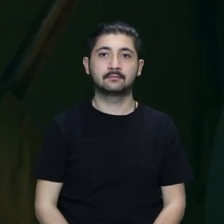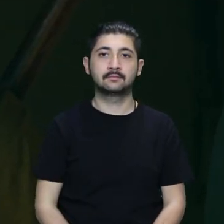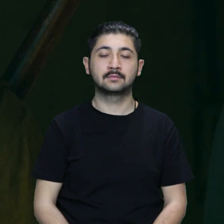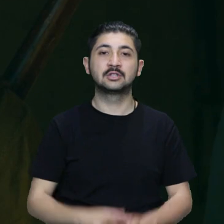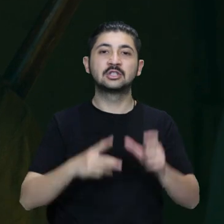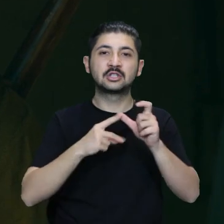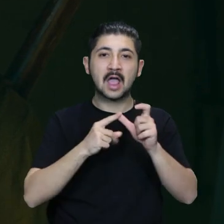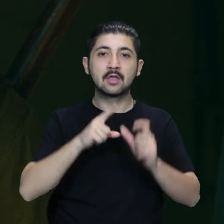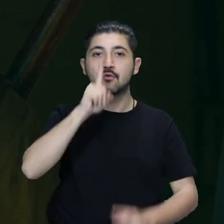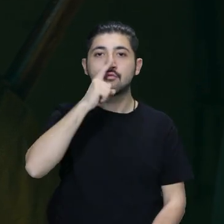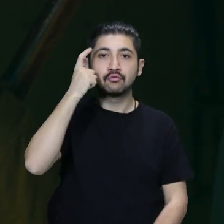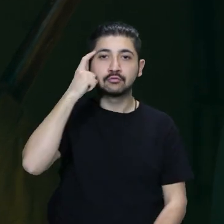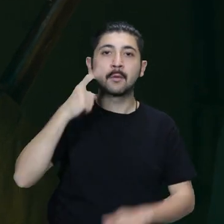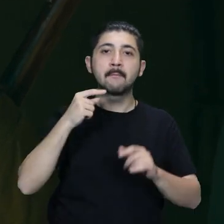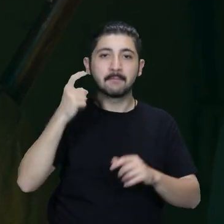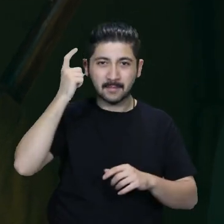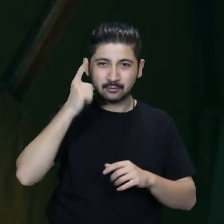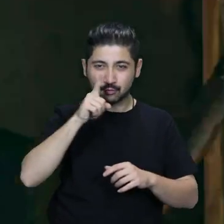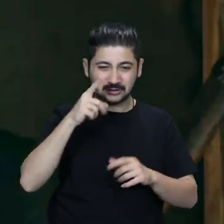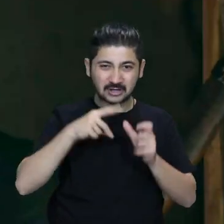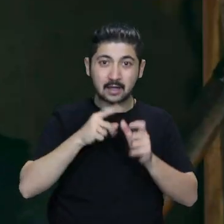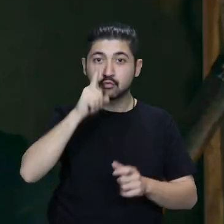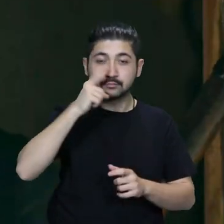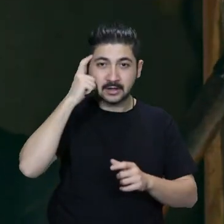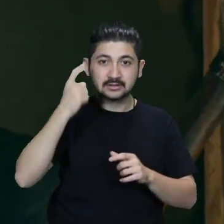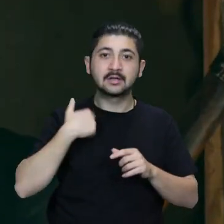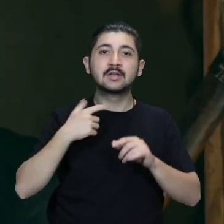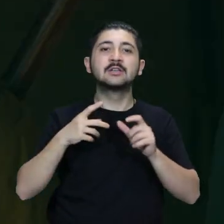Şehit yüzbaşı Hüsrevoğlu Sait.